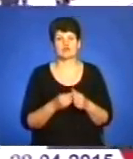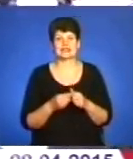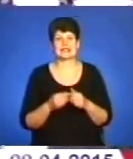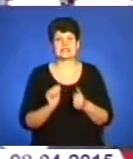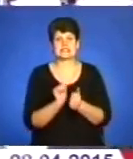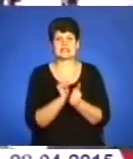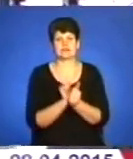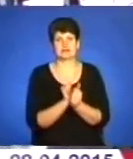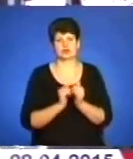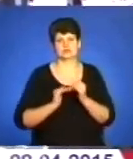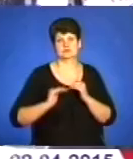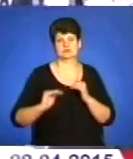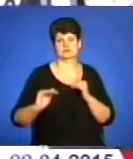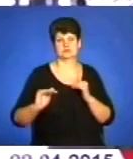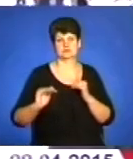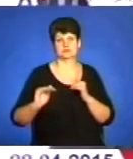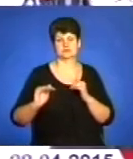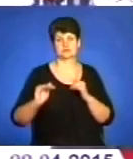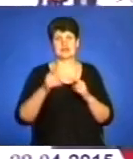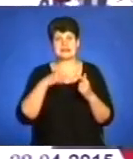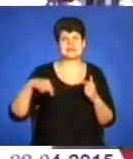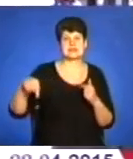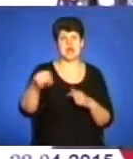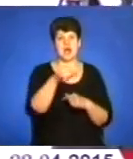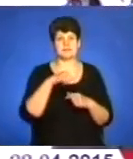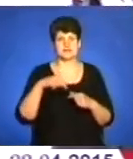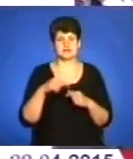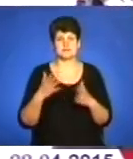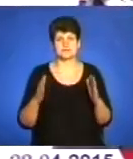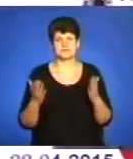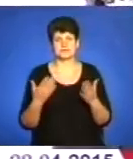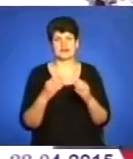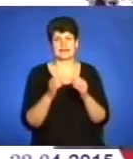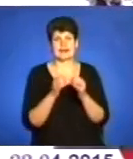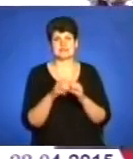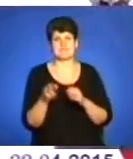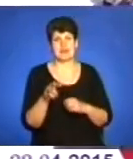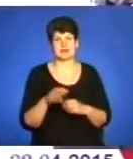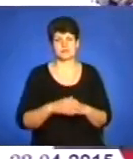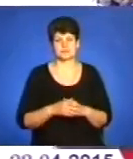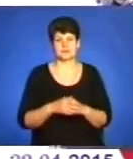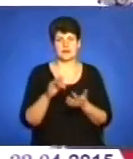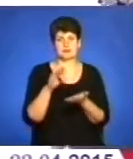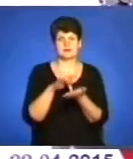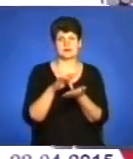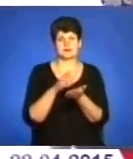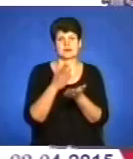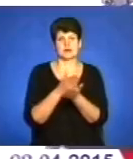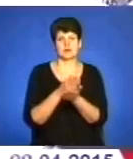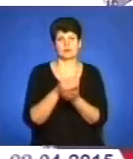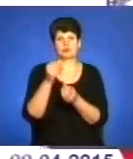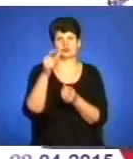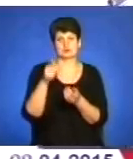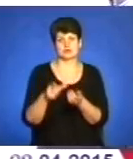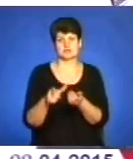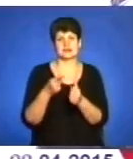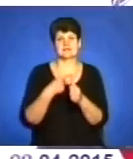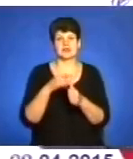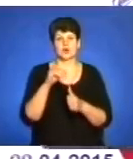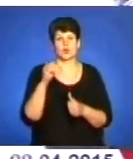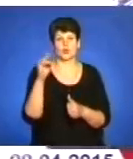такий новий вид гри, але фактично тут змагаються або один на один, або два на два.